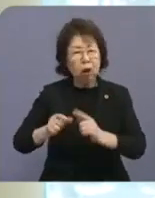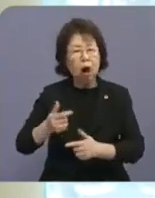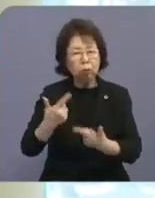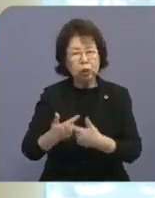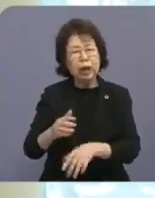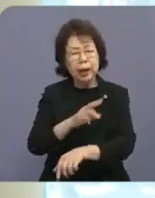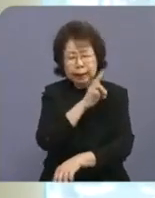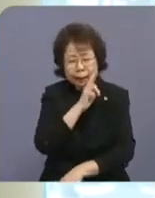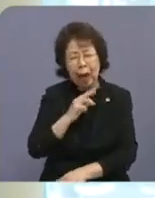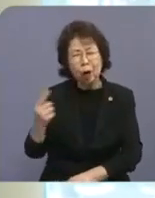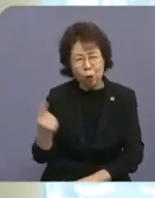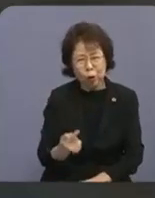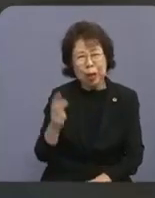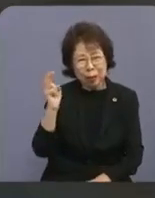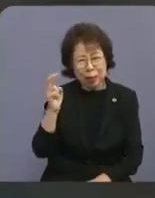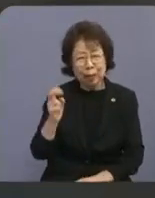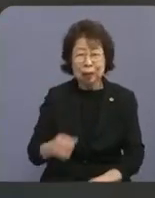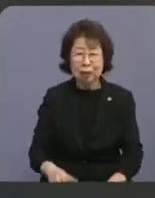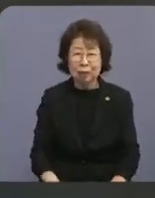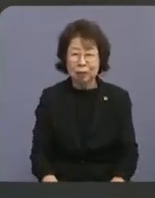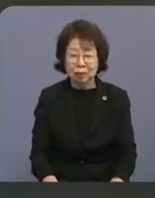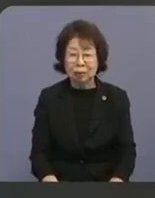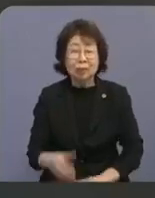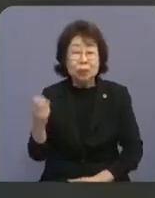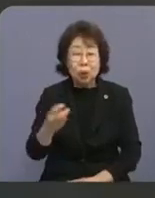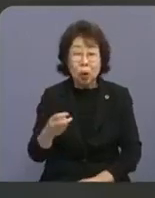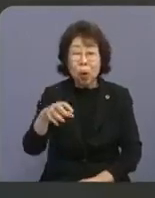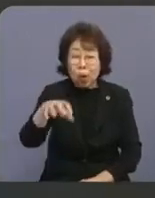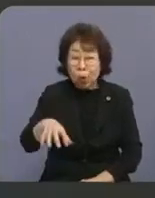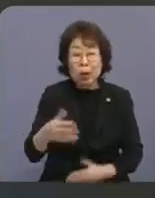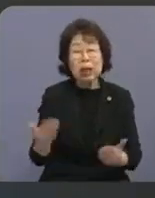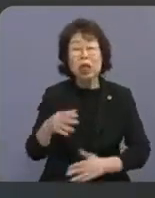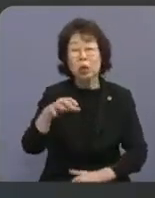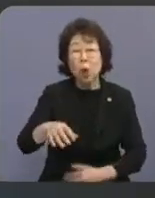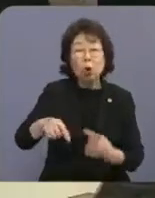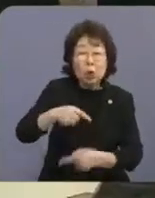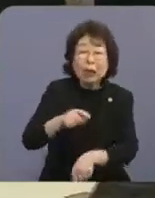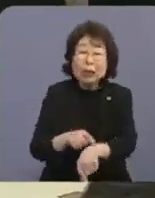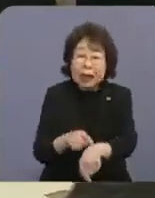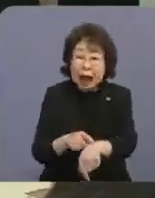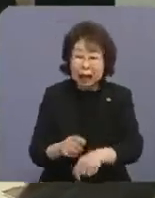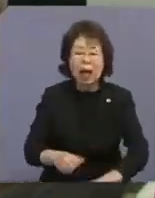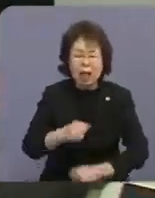부산에 자주 찾게 될 것 같습니다. 또 거점센터 업무 공간 운영 시간도